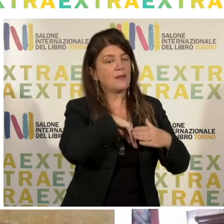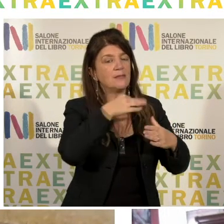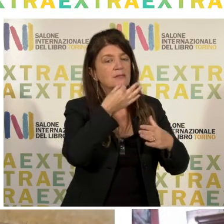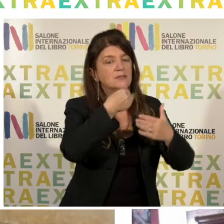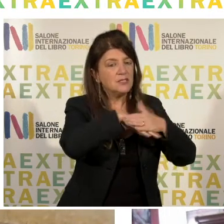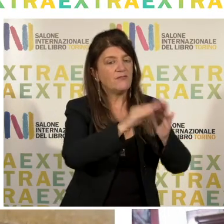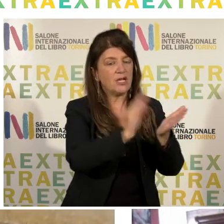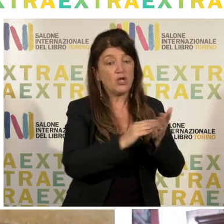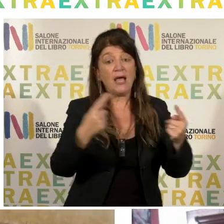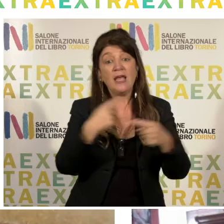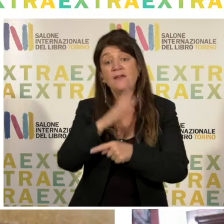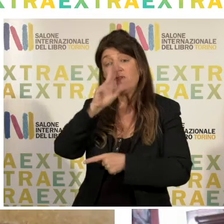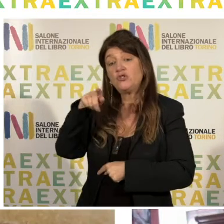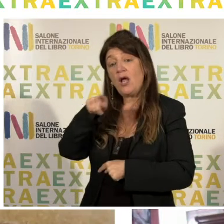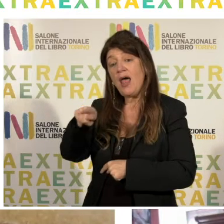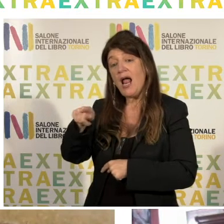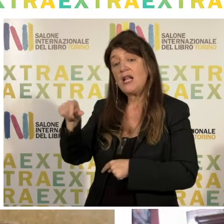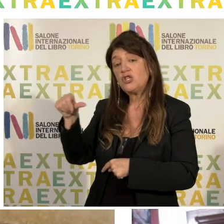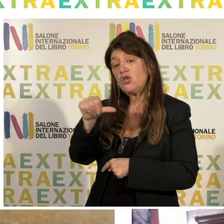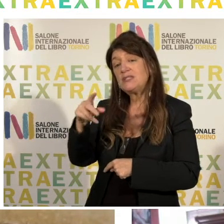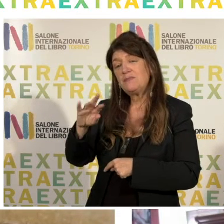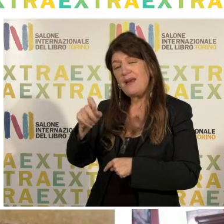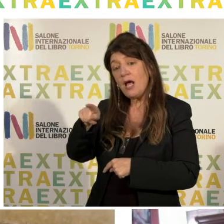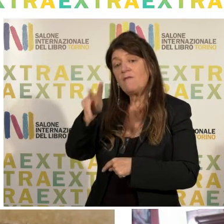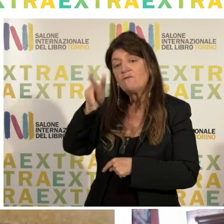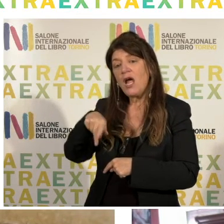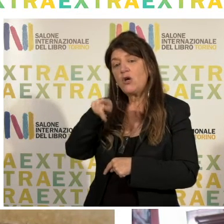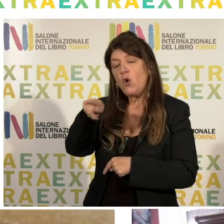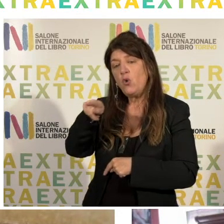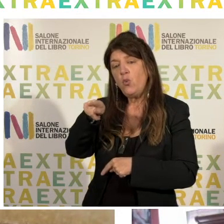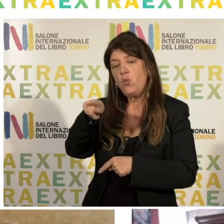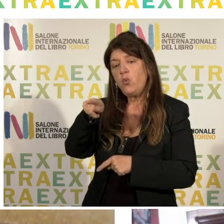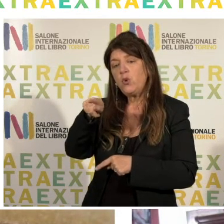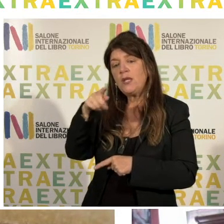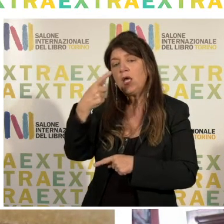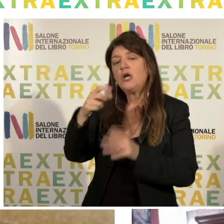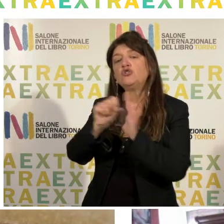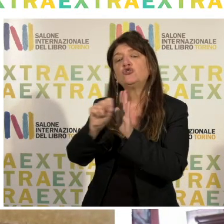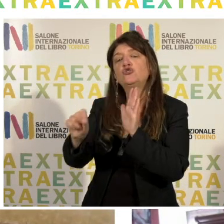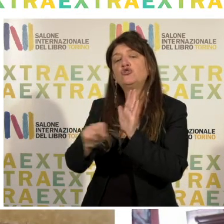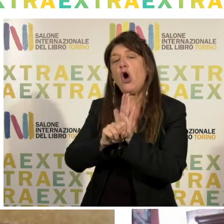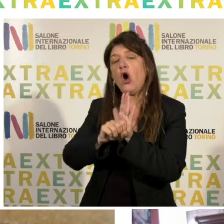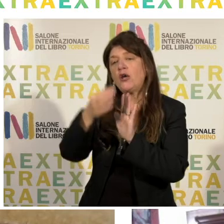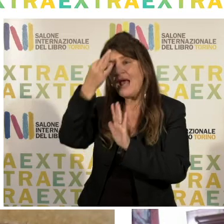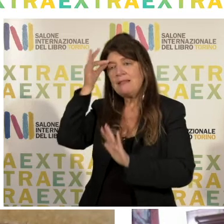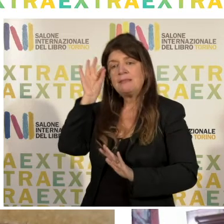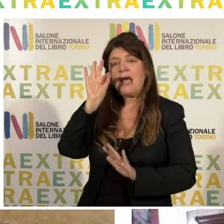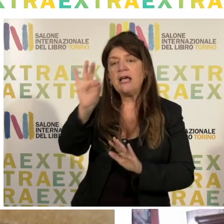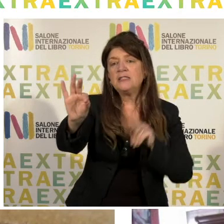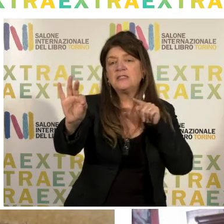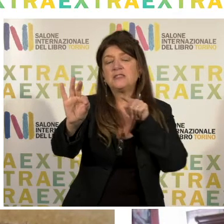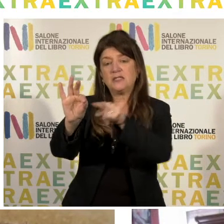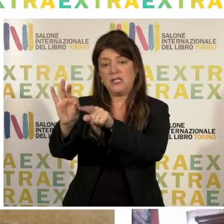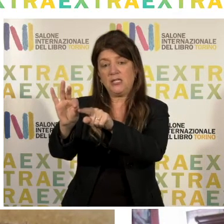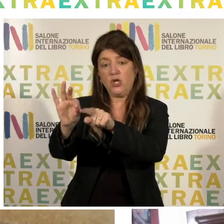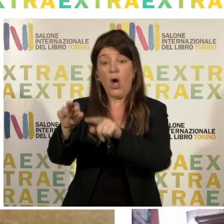Sartre l'importante era la storia e il destino della storia, e il conflitto era fra